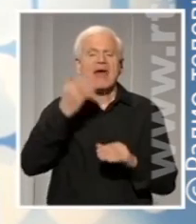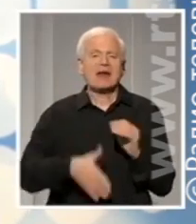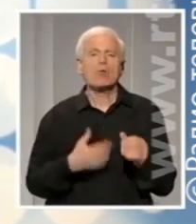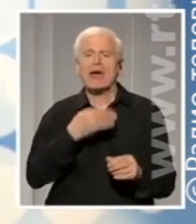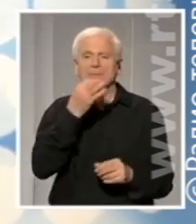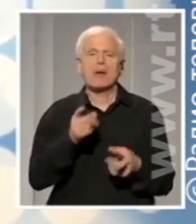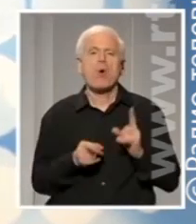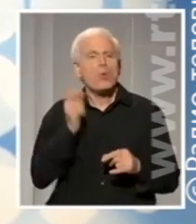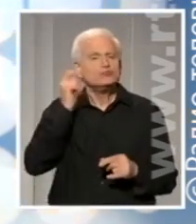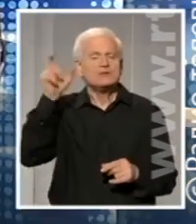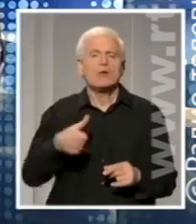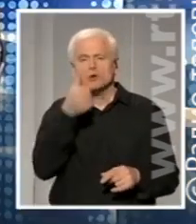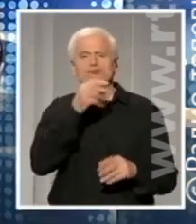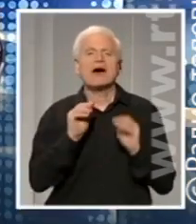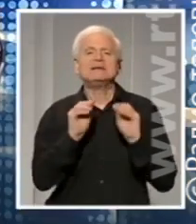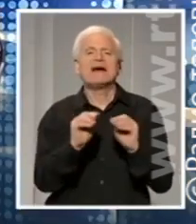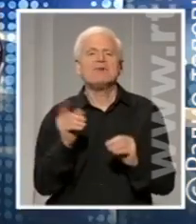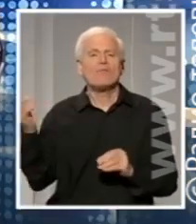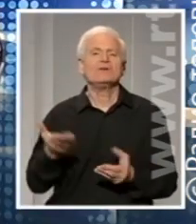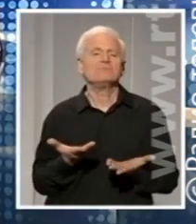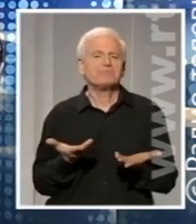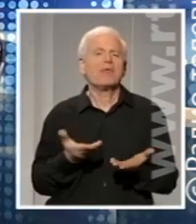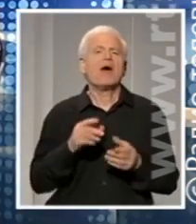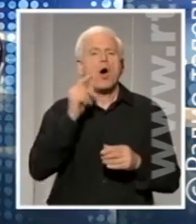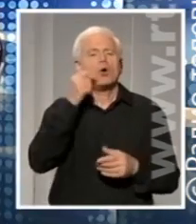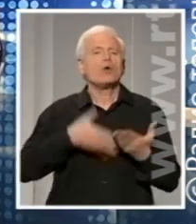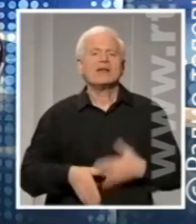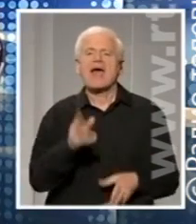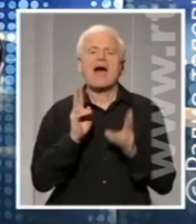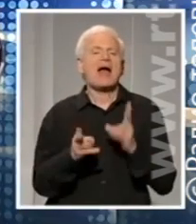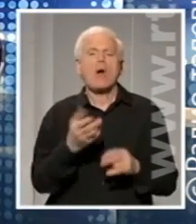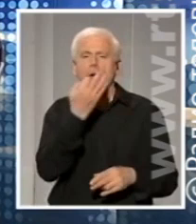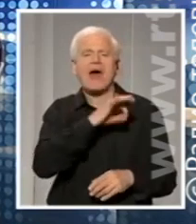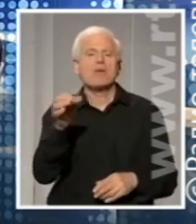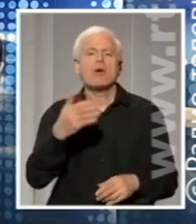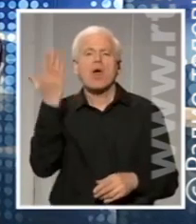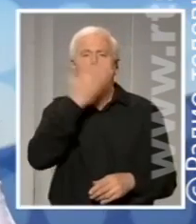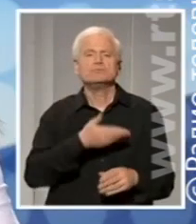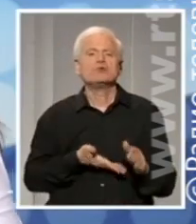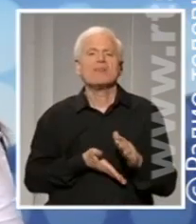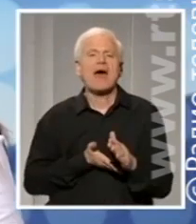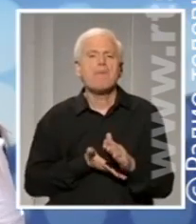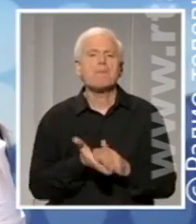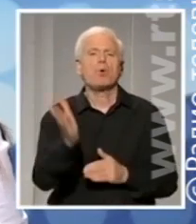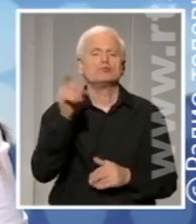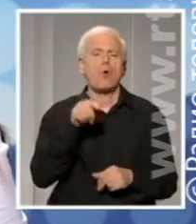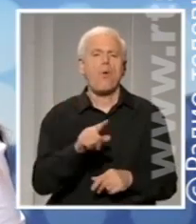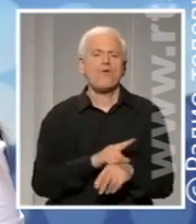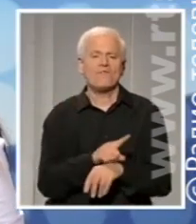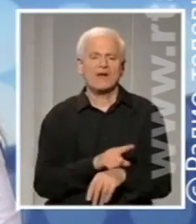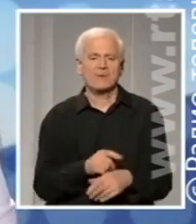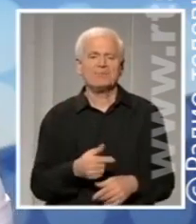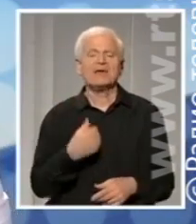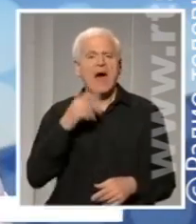pitamo učiteljicu šta imate da savjetujete roditeljima, šta učenicima. Kako najbolje i najuspešnije da prođe ovaj period koji je svima kriza? Roditeljima